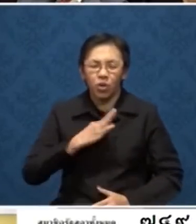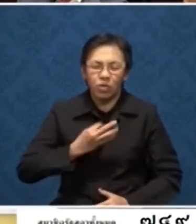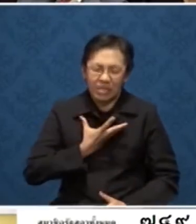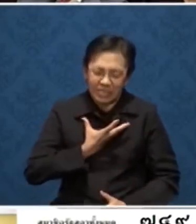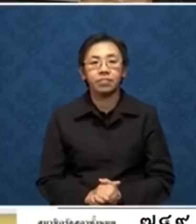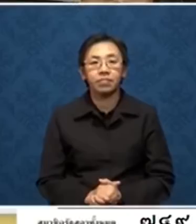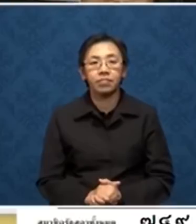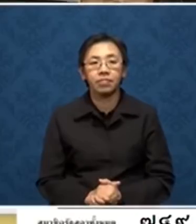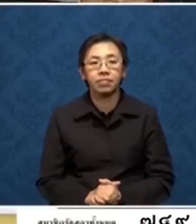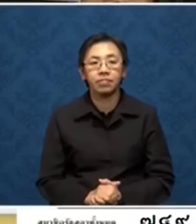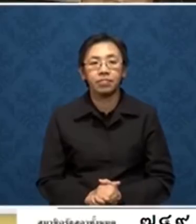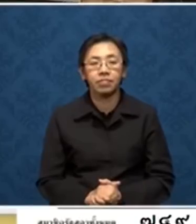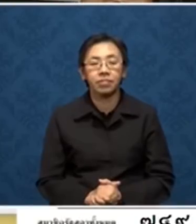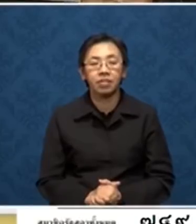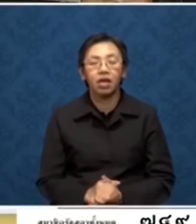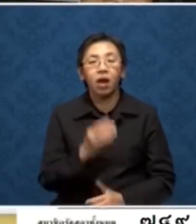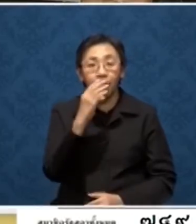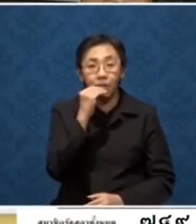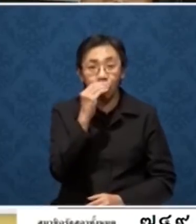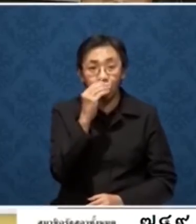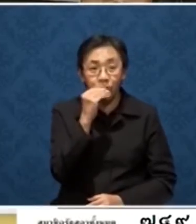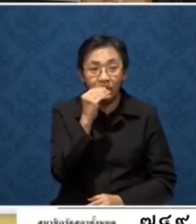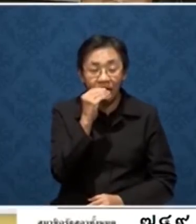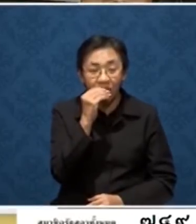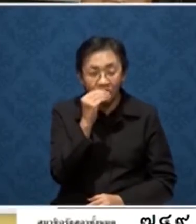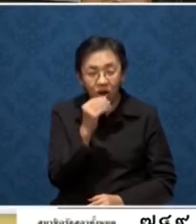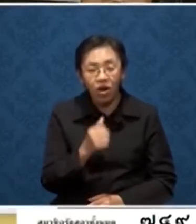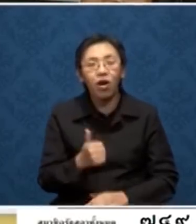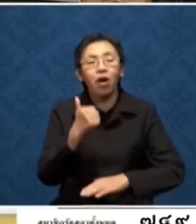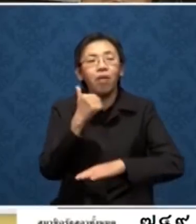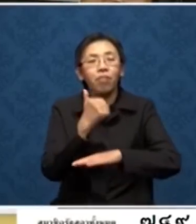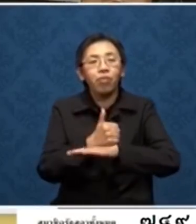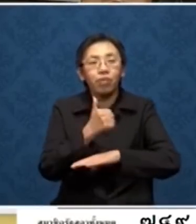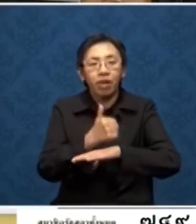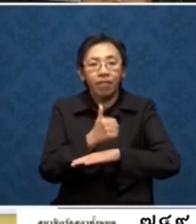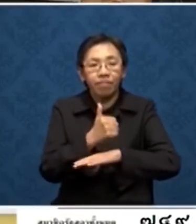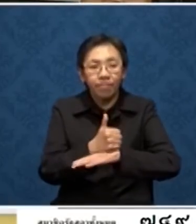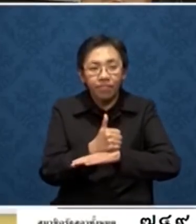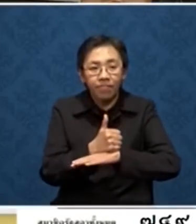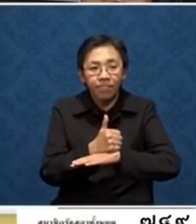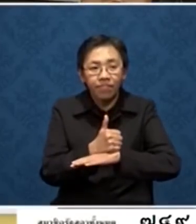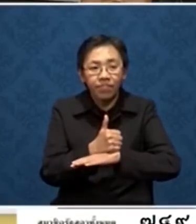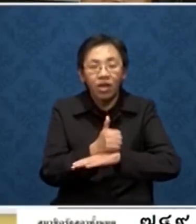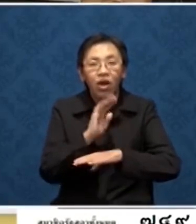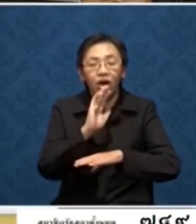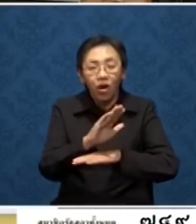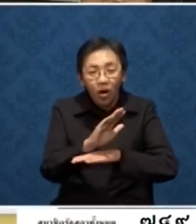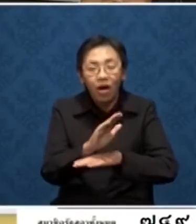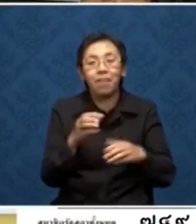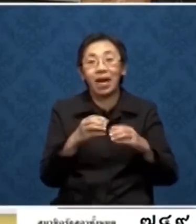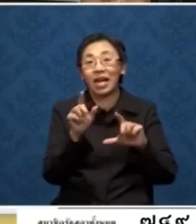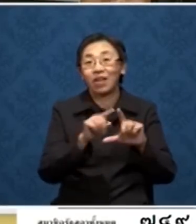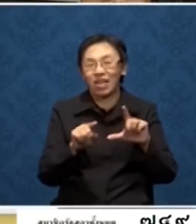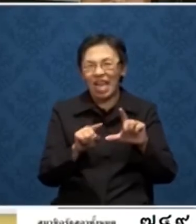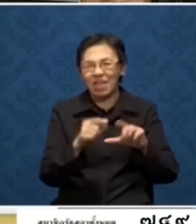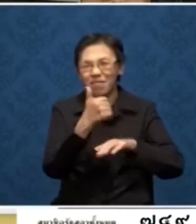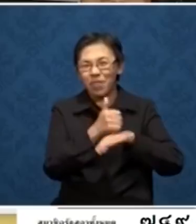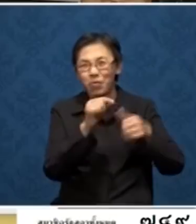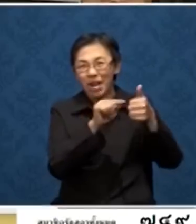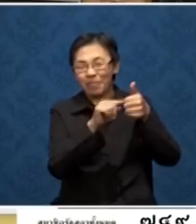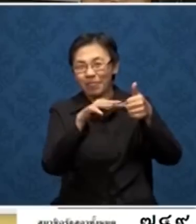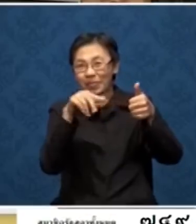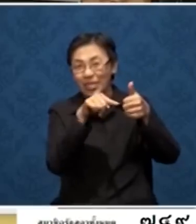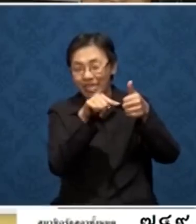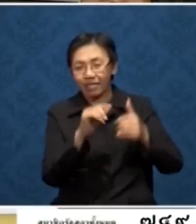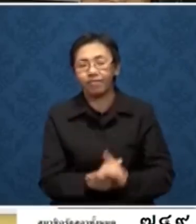มากกว่านั้นมีคำพูดต่อผู้นำทางจิตวิญญาณของพรรคก้าวไกลว่า5